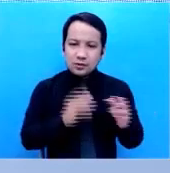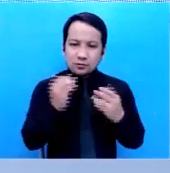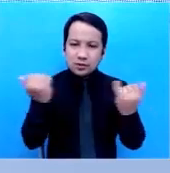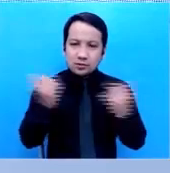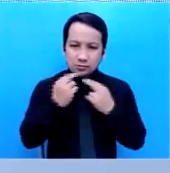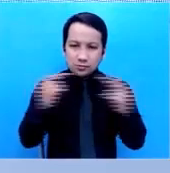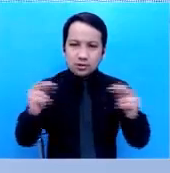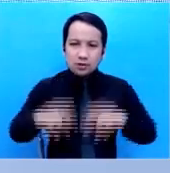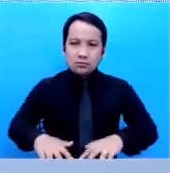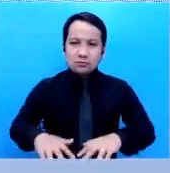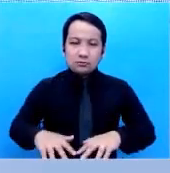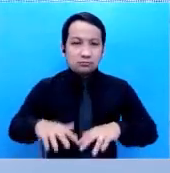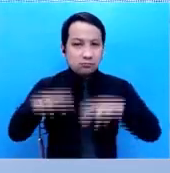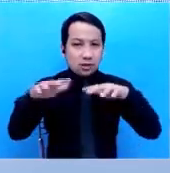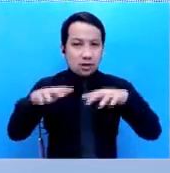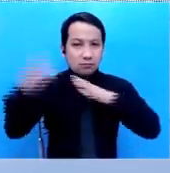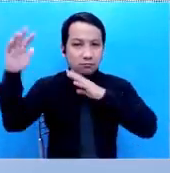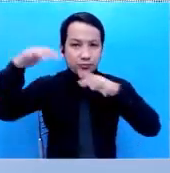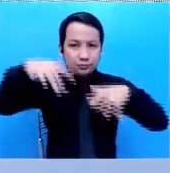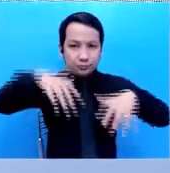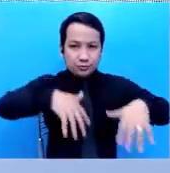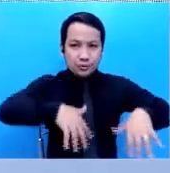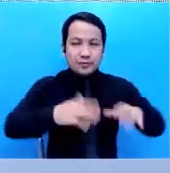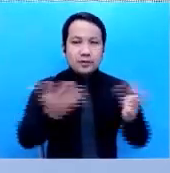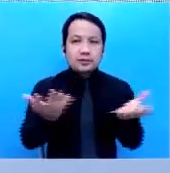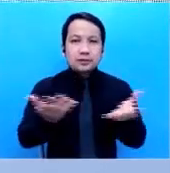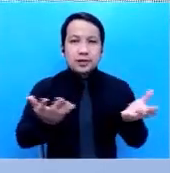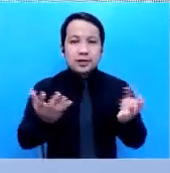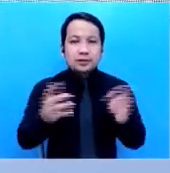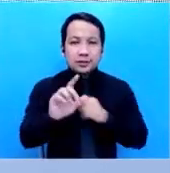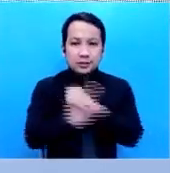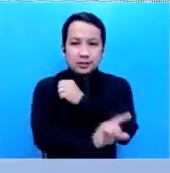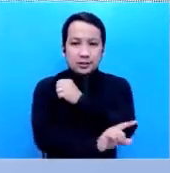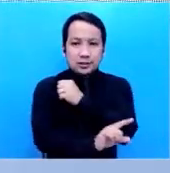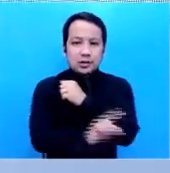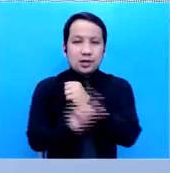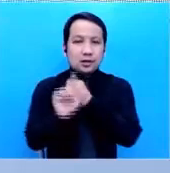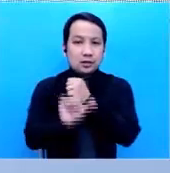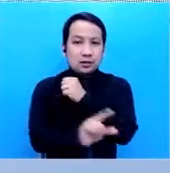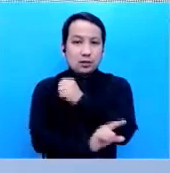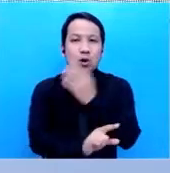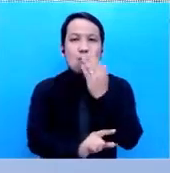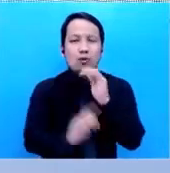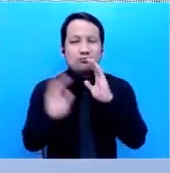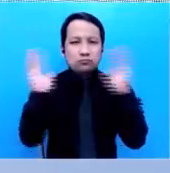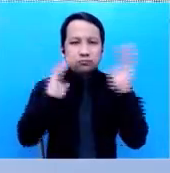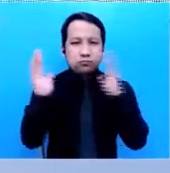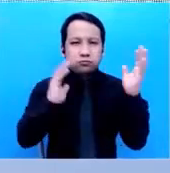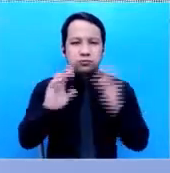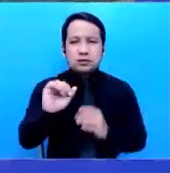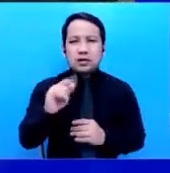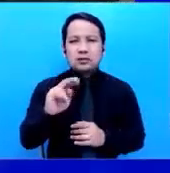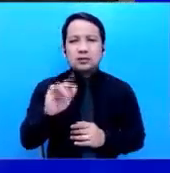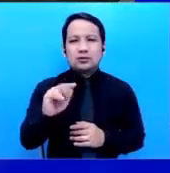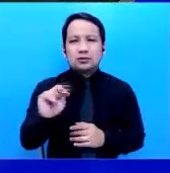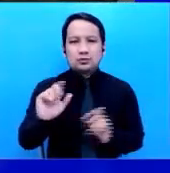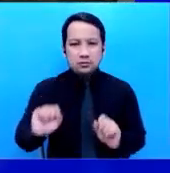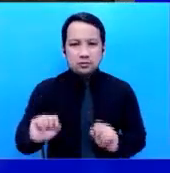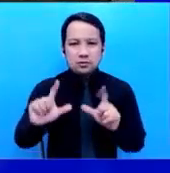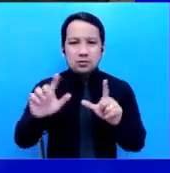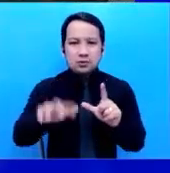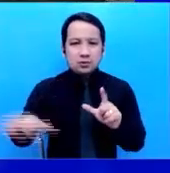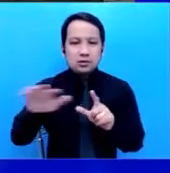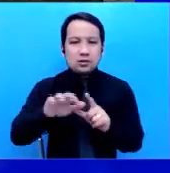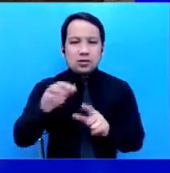baha at landslide ang namerwisyo sa ilang bayan sa Leyte, bunsod ng Bagyong Agaton. Live mula sa